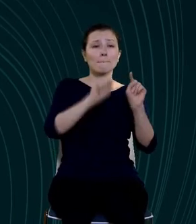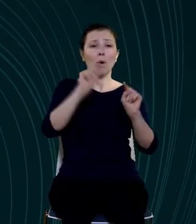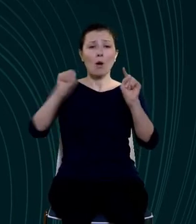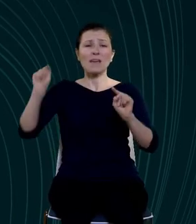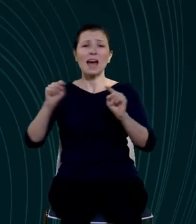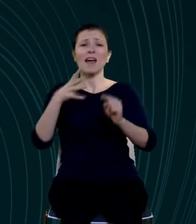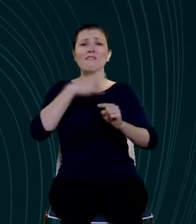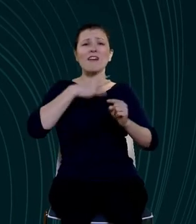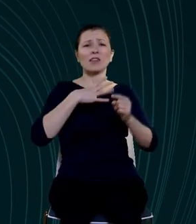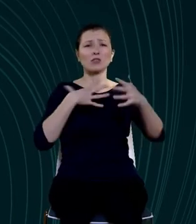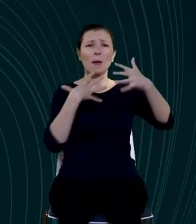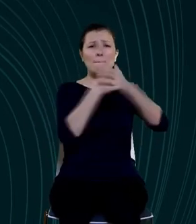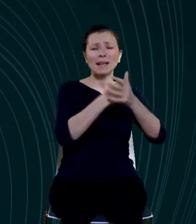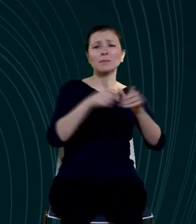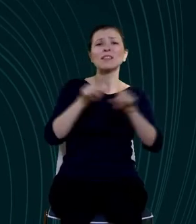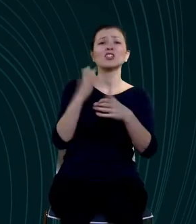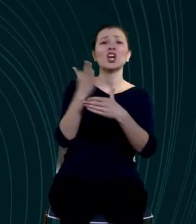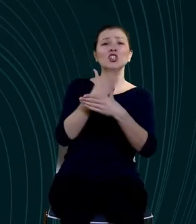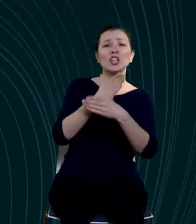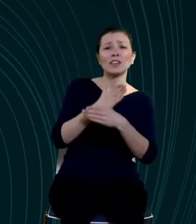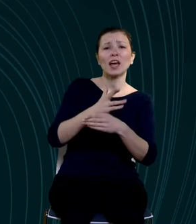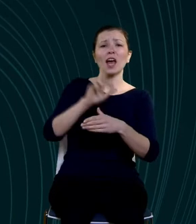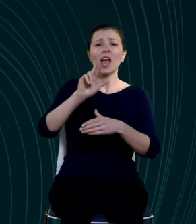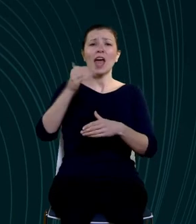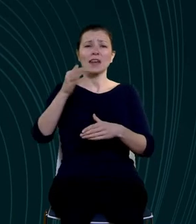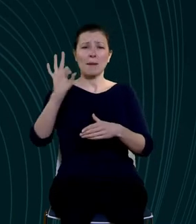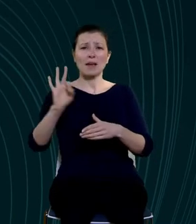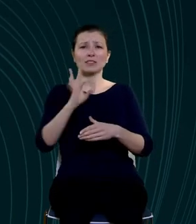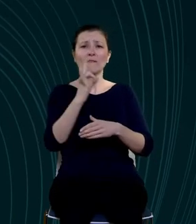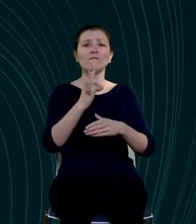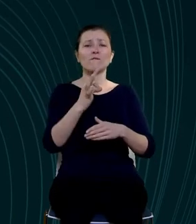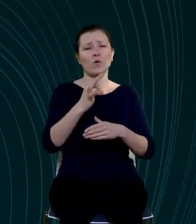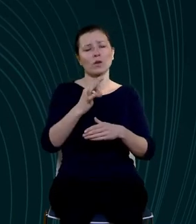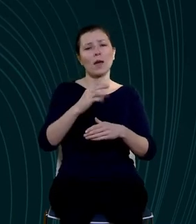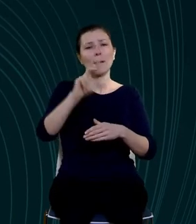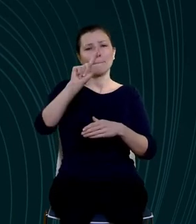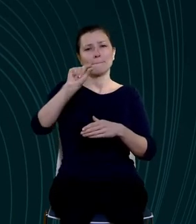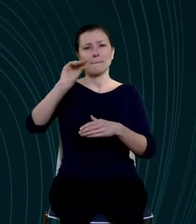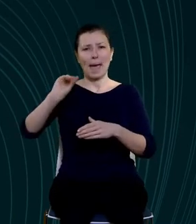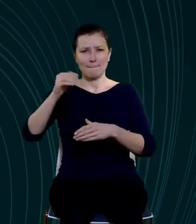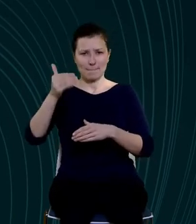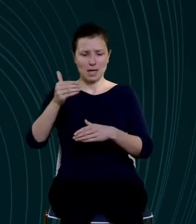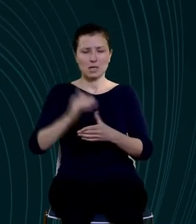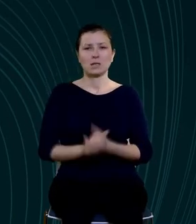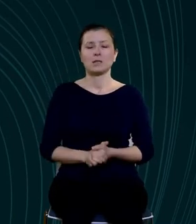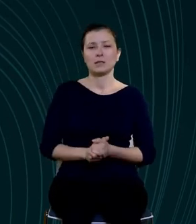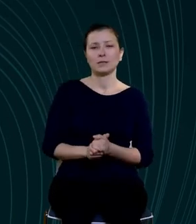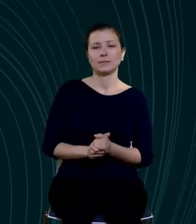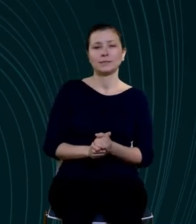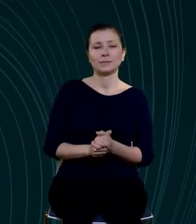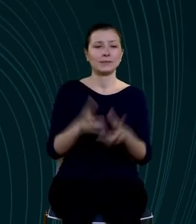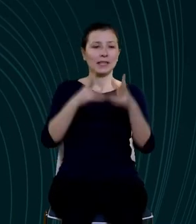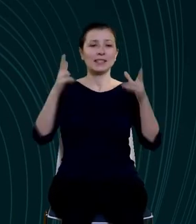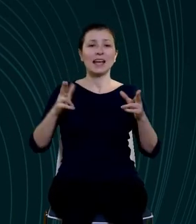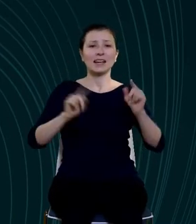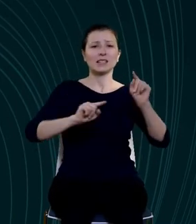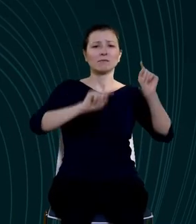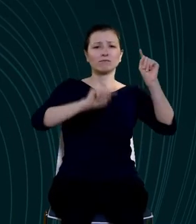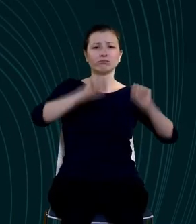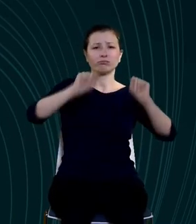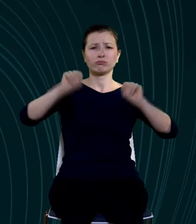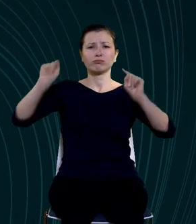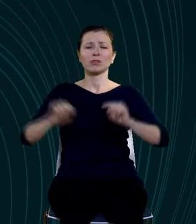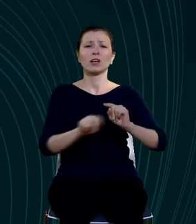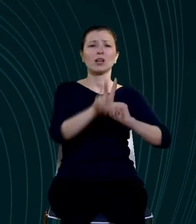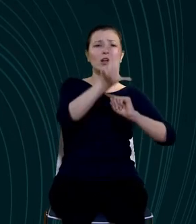maksymalnej oraz wartości średniej RMS pola elektromagnetycznego. Zakres częstotliwości 300